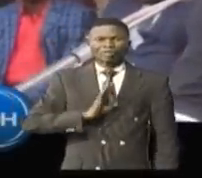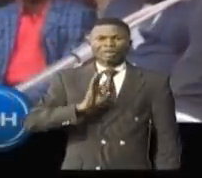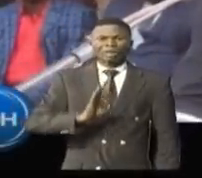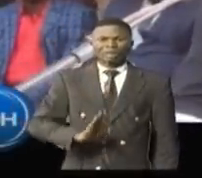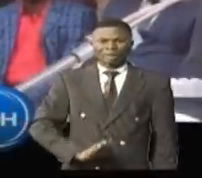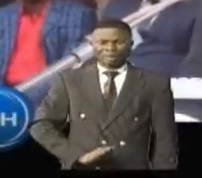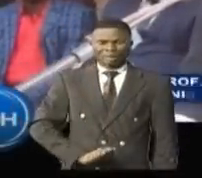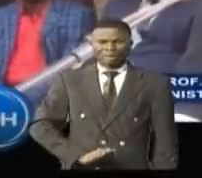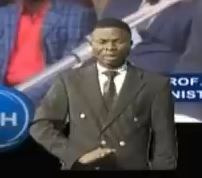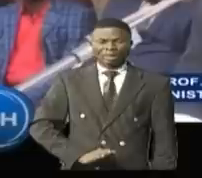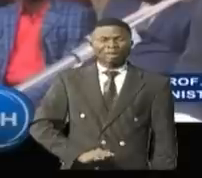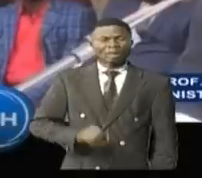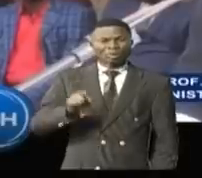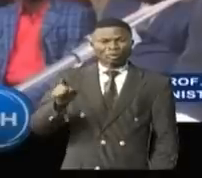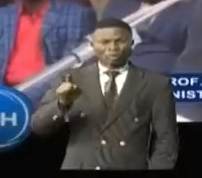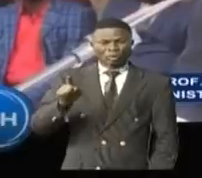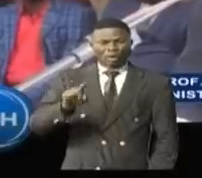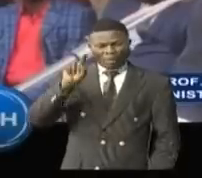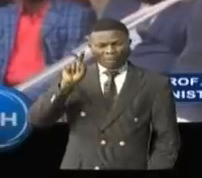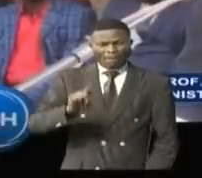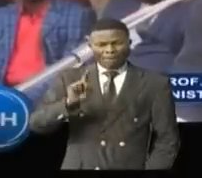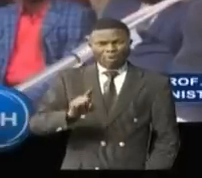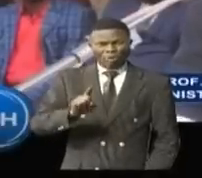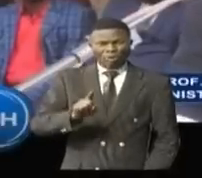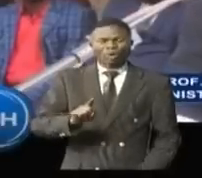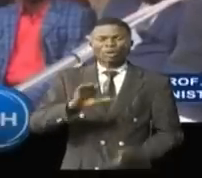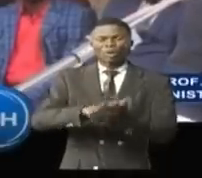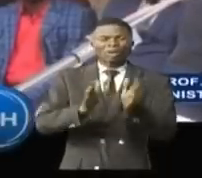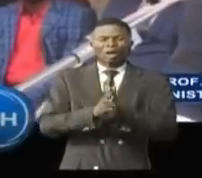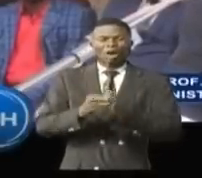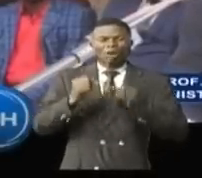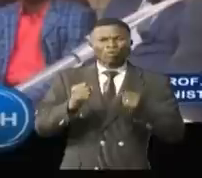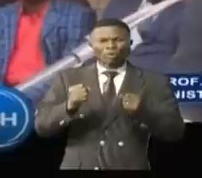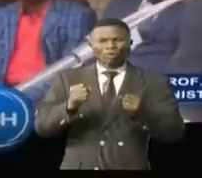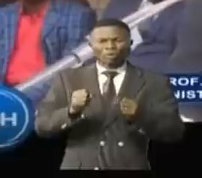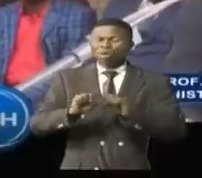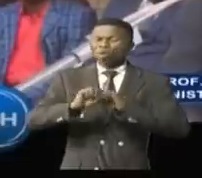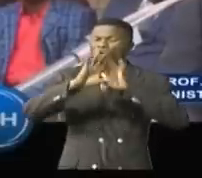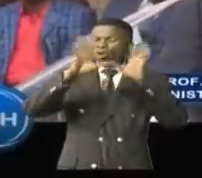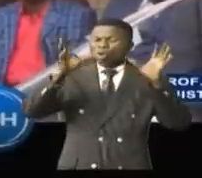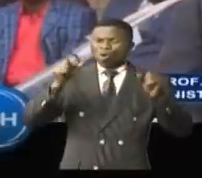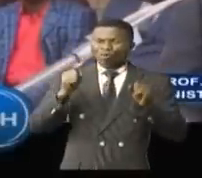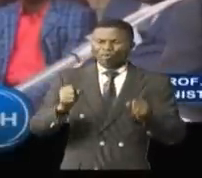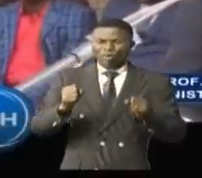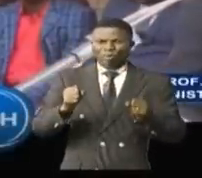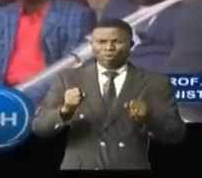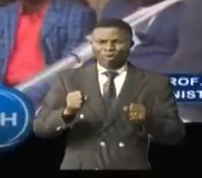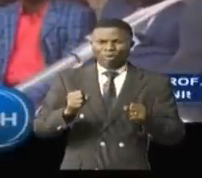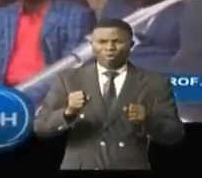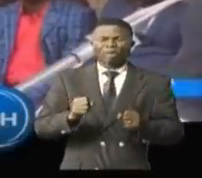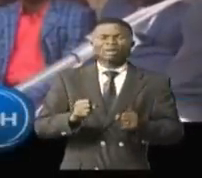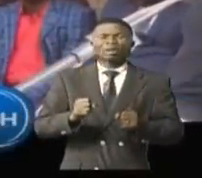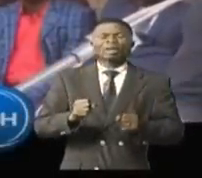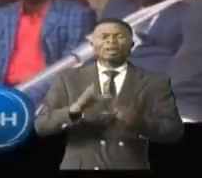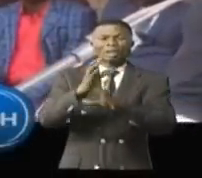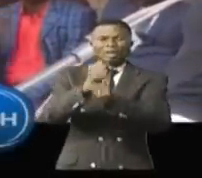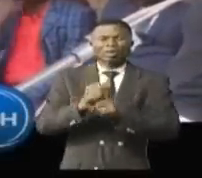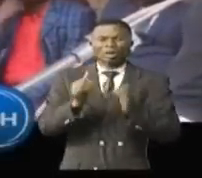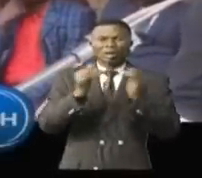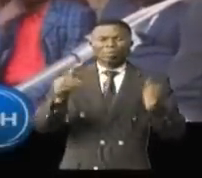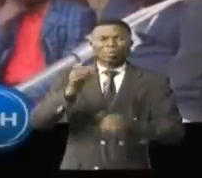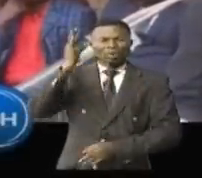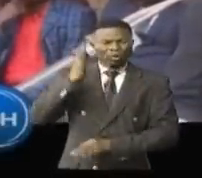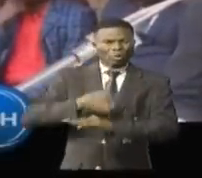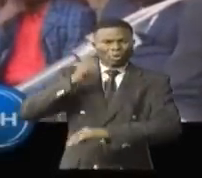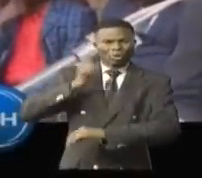Tshisekedi Tshilombo, voudrait fort, prospère et rayonnant, puisse respirer la paix, la